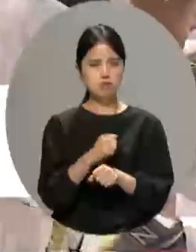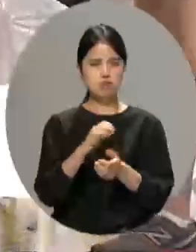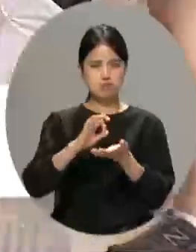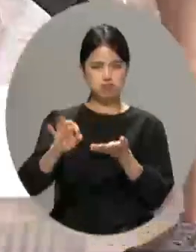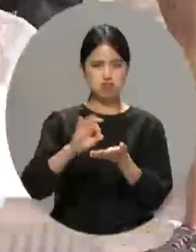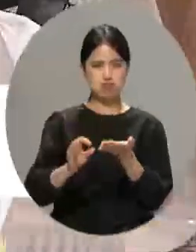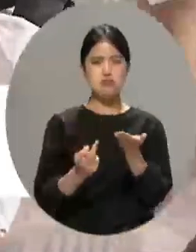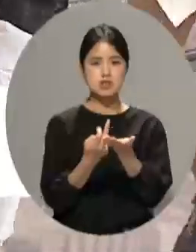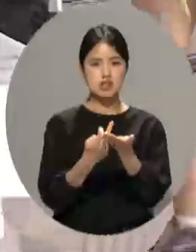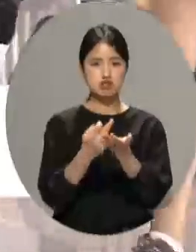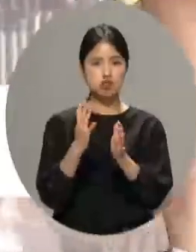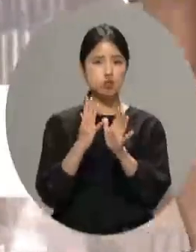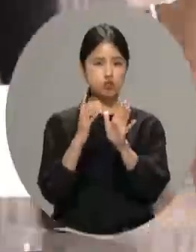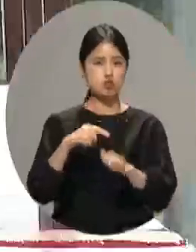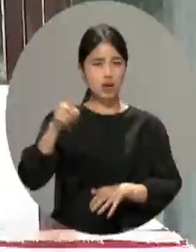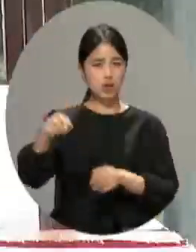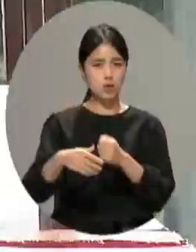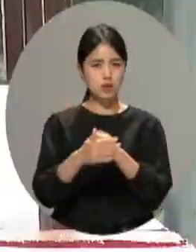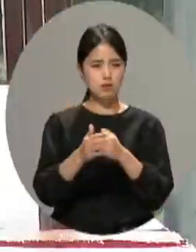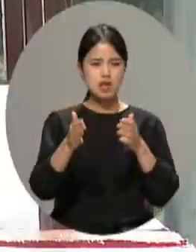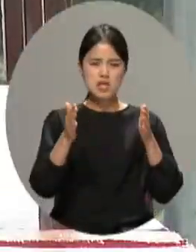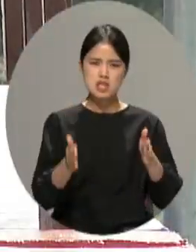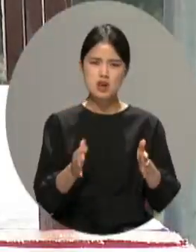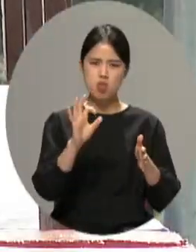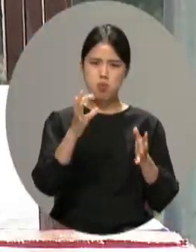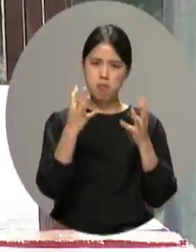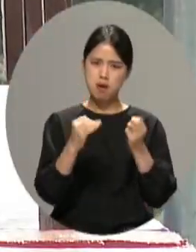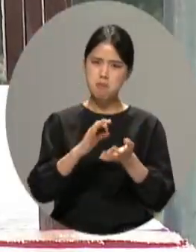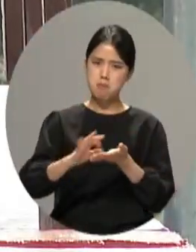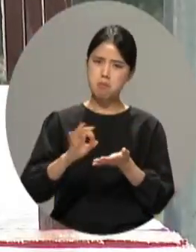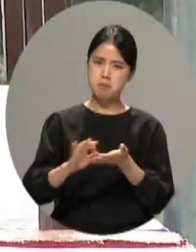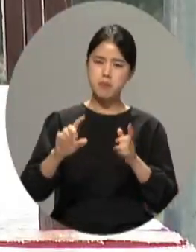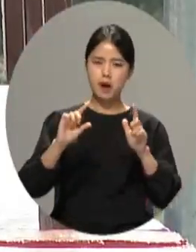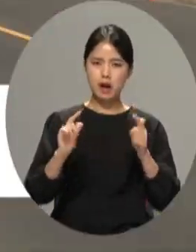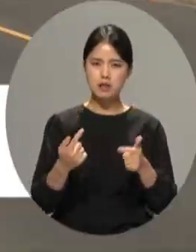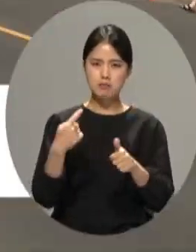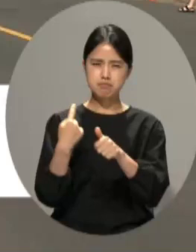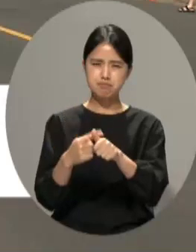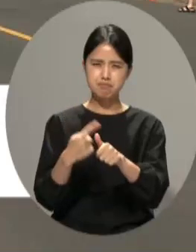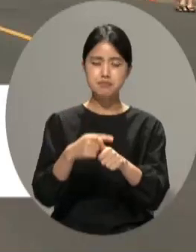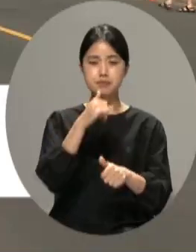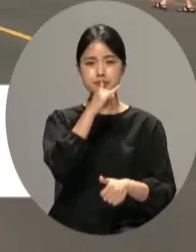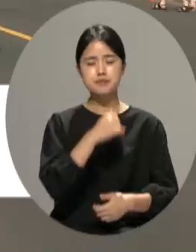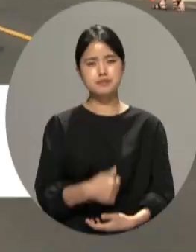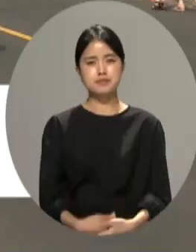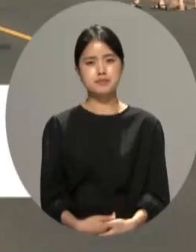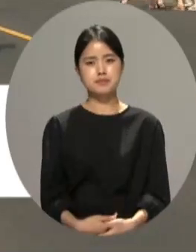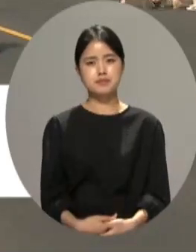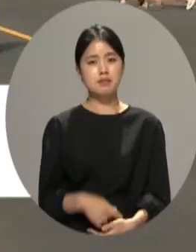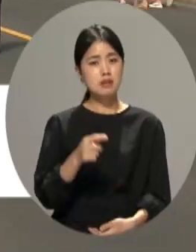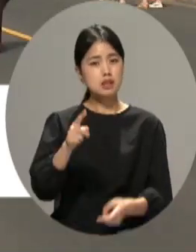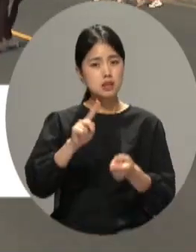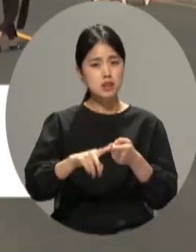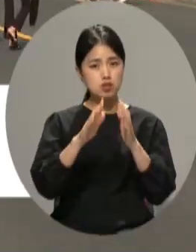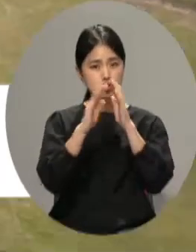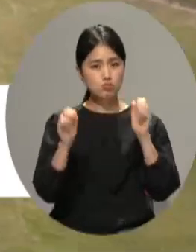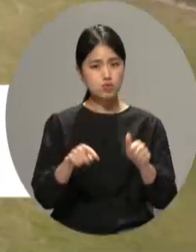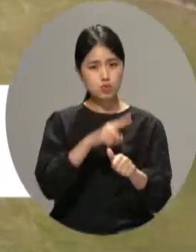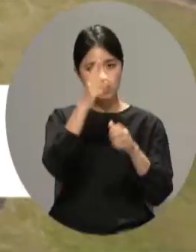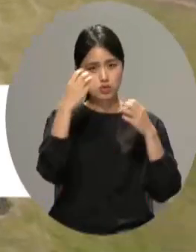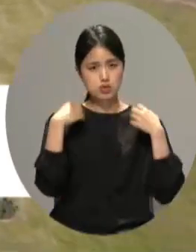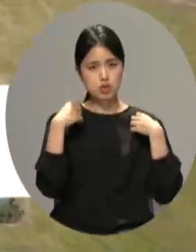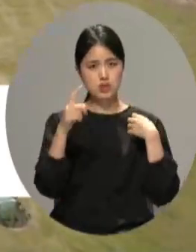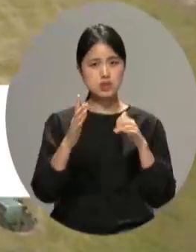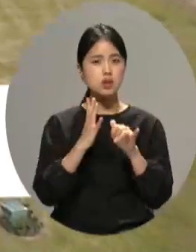체험학습에 진행해 체류 기간과 경비가 너무 많은 게 아니냐는 지적이 일고 있습니다 이에 대해 전부 교육청은